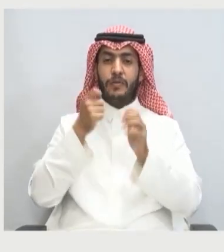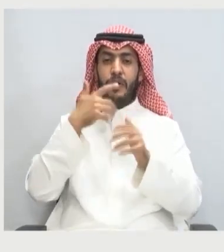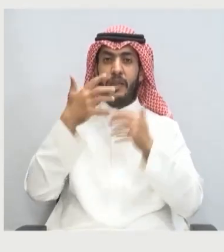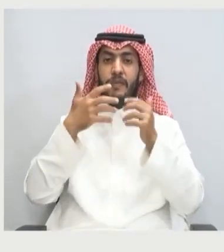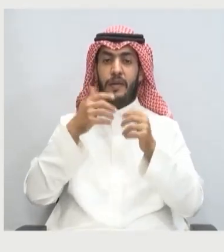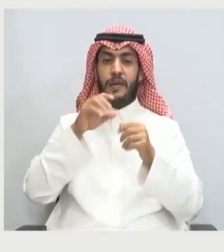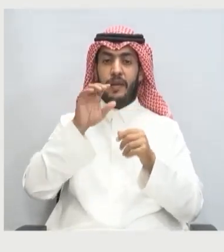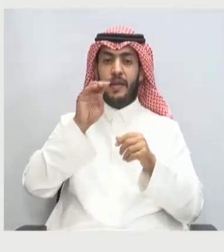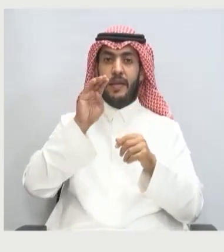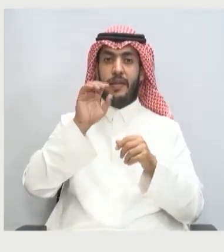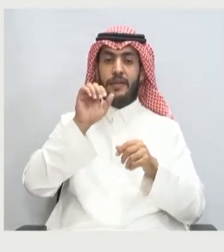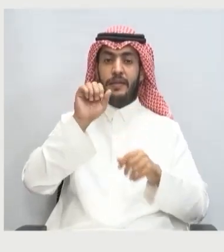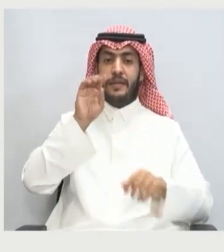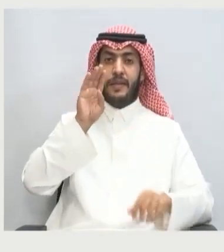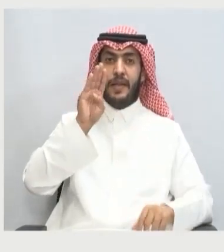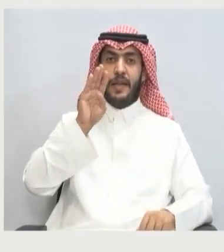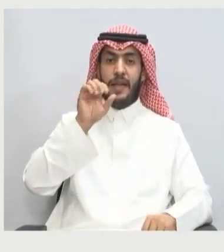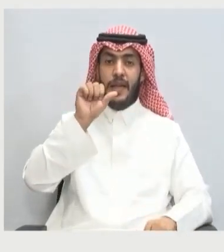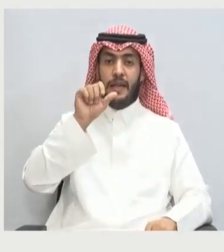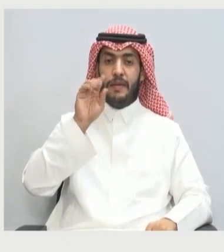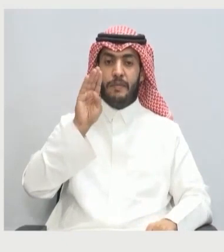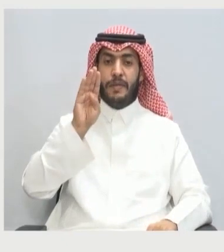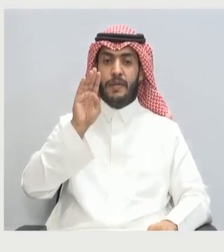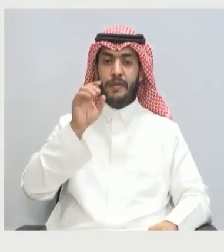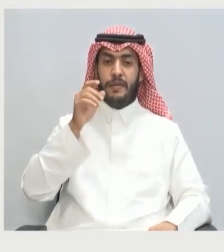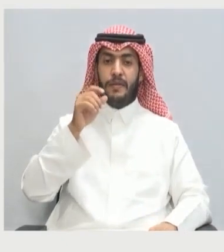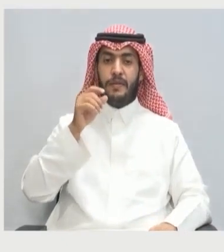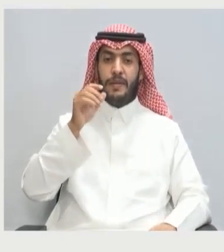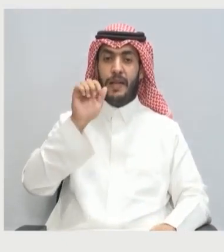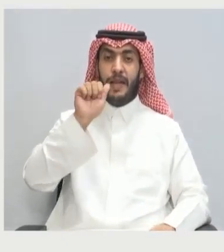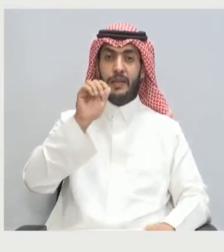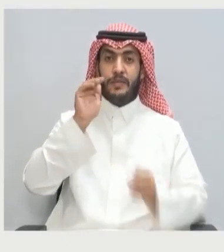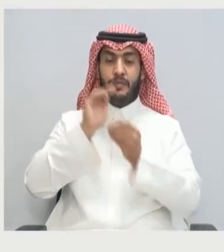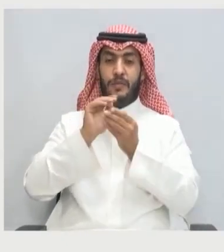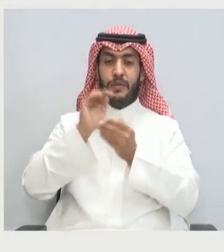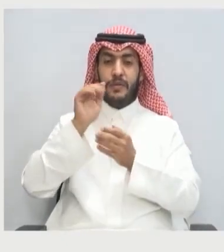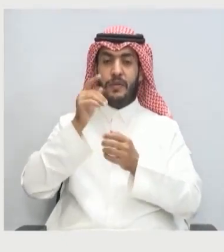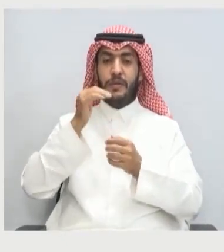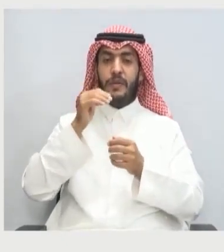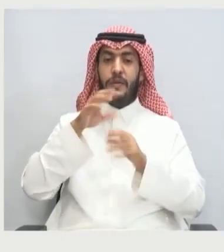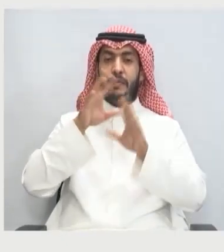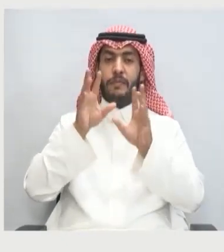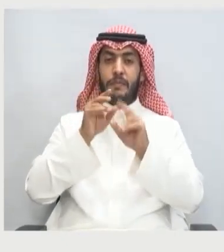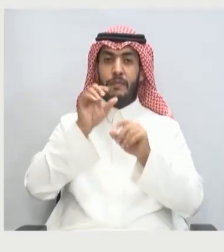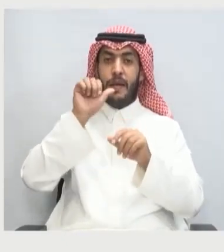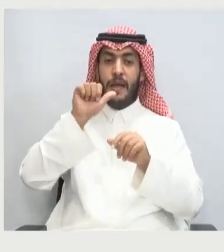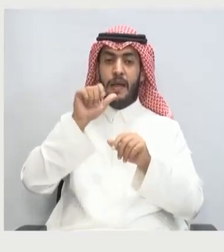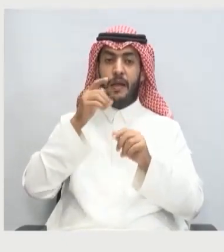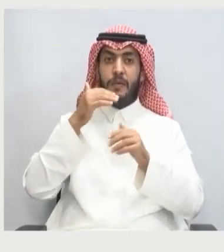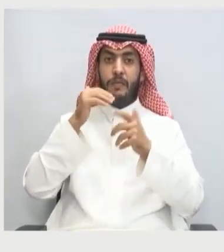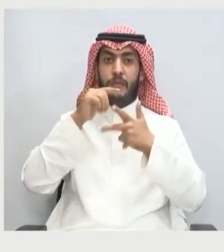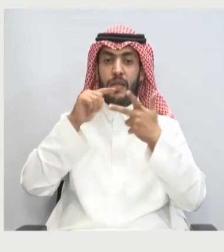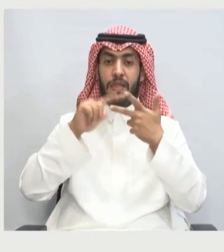التفاعل اي تساوي البي طبعا هنا معاملات سمول وبي سمول اذا كان تفاعل الماده اي من الرتبه